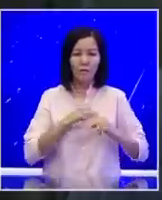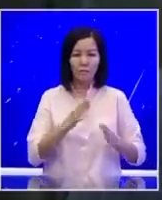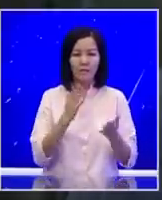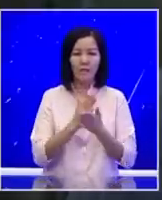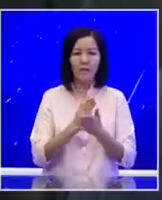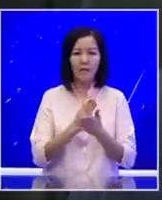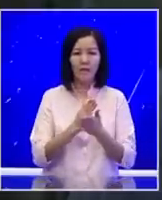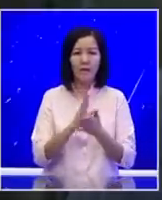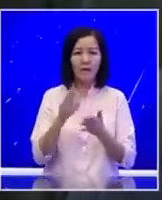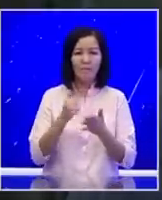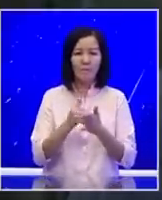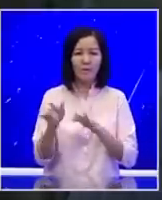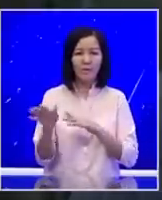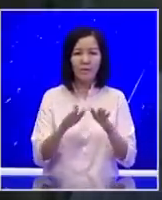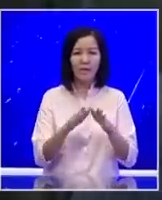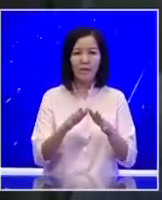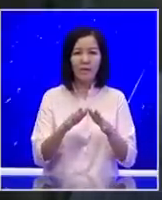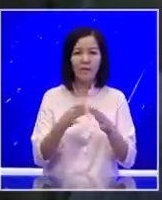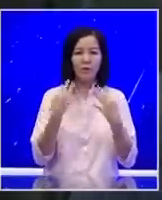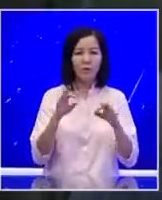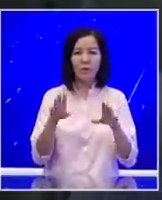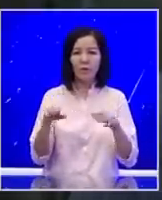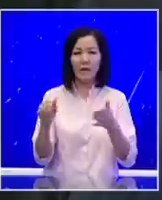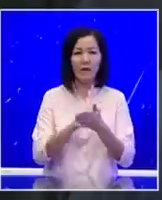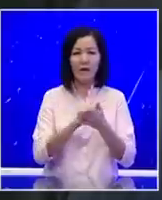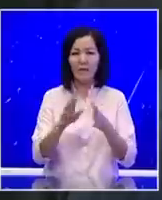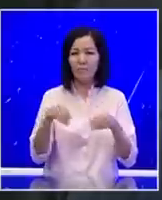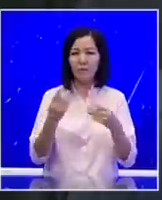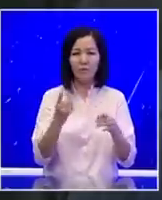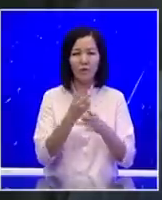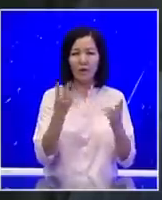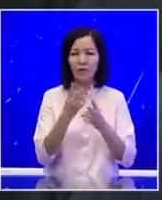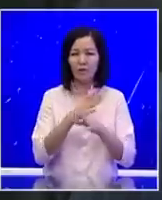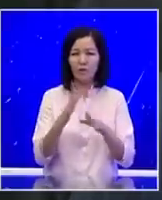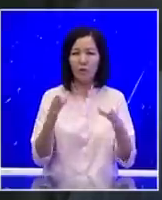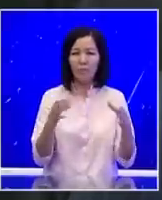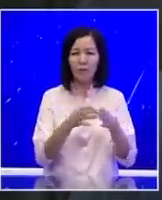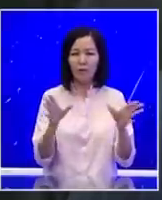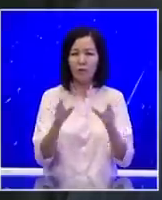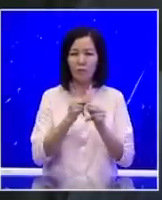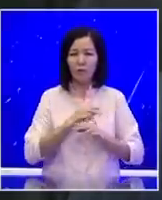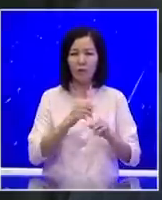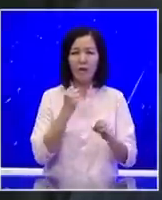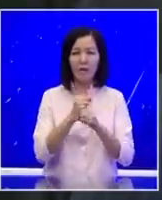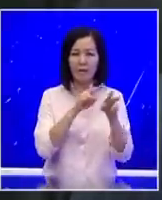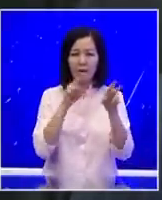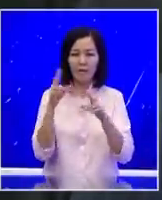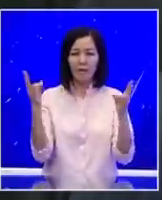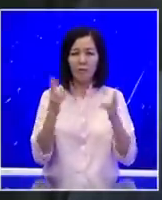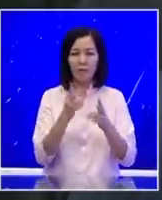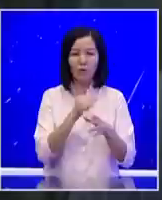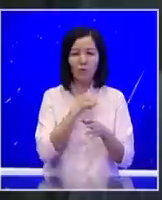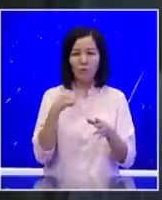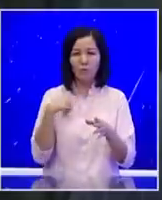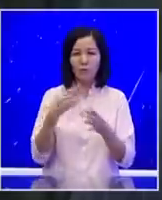бас шаруаларға айтыңдар, ешқандай анықтама жазып бермесін. Аудандағы арнайы штаббен жұмыс істесін. Осында қадағалаңдар. Біз неғұрлым